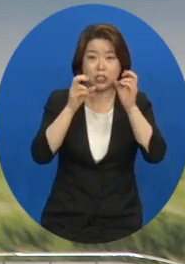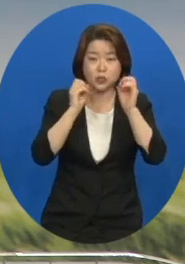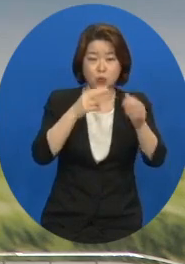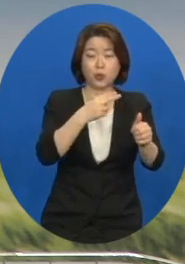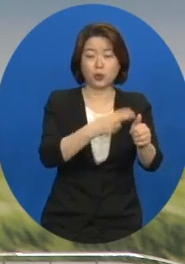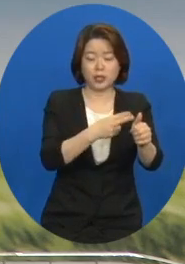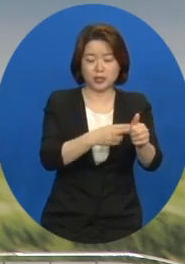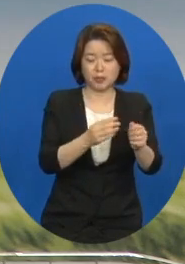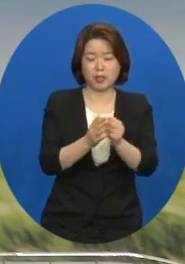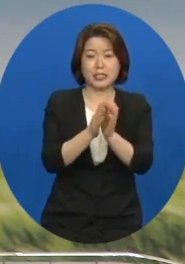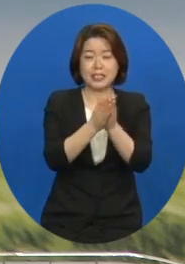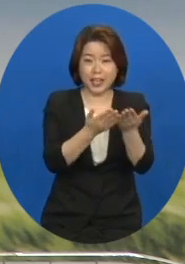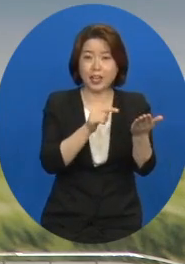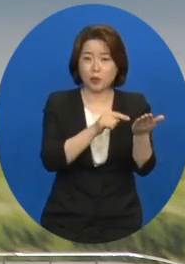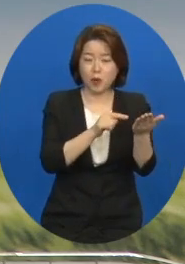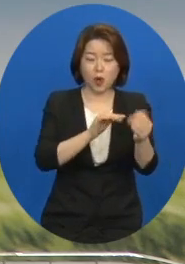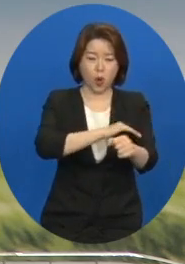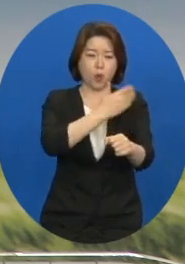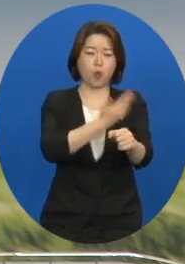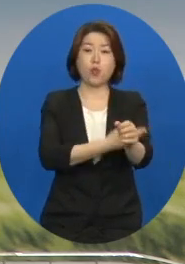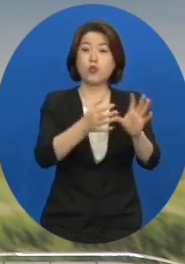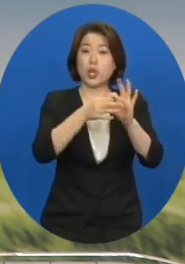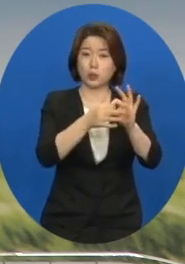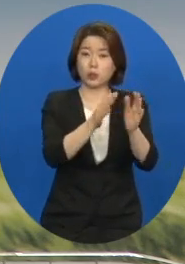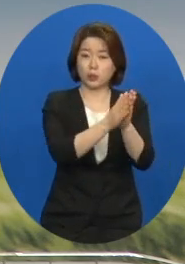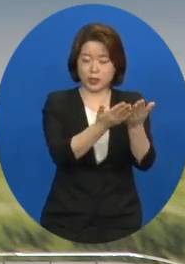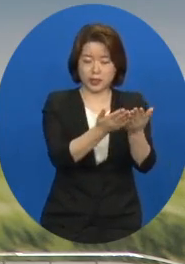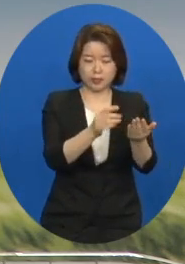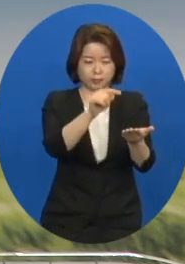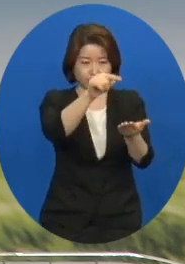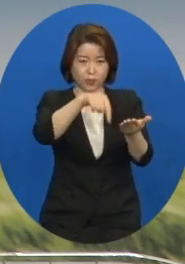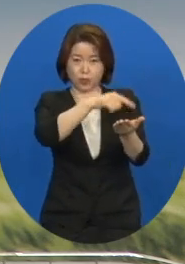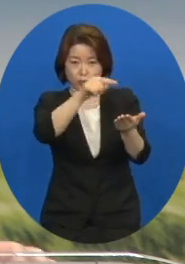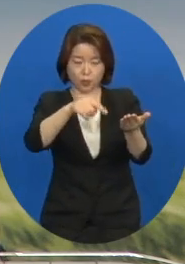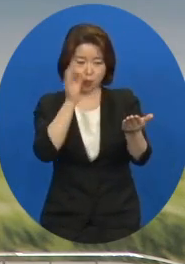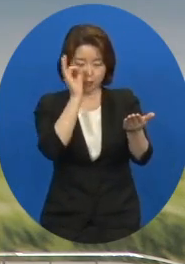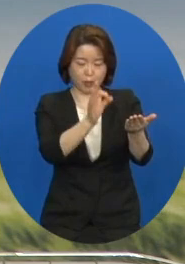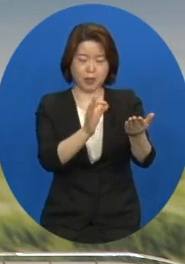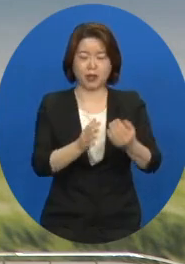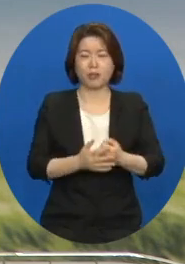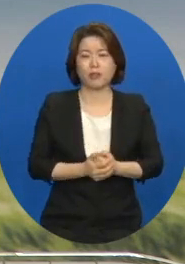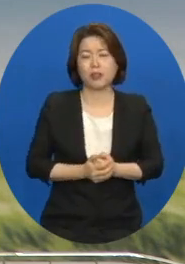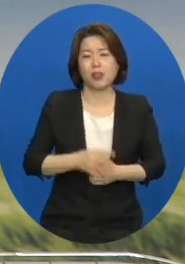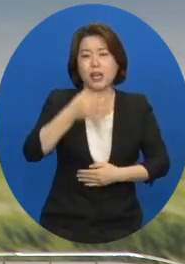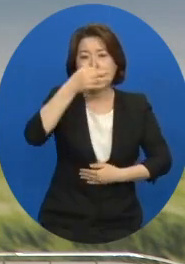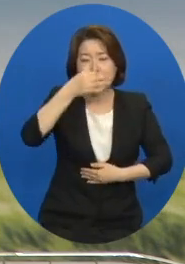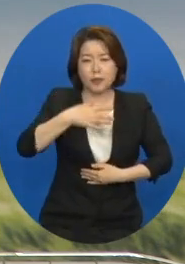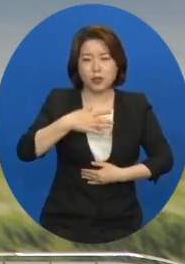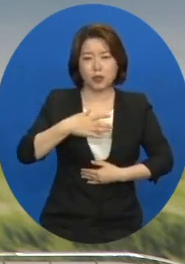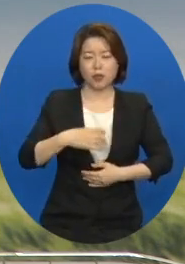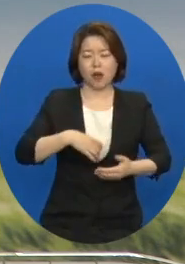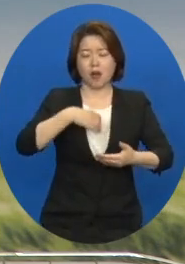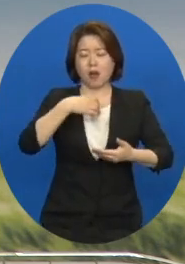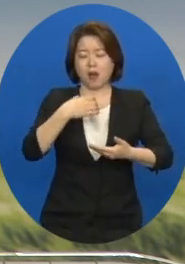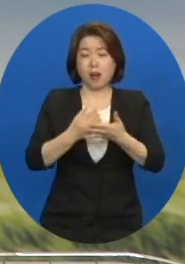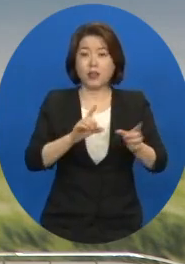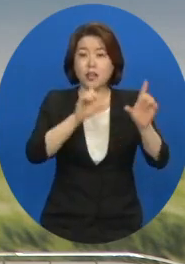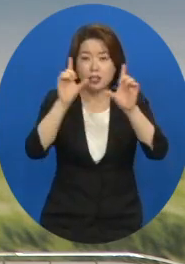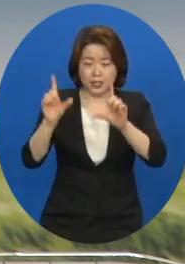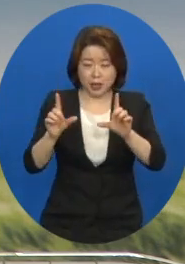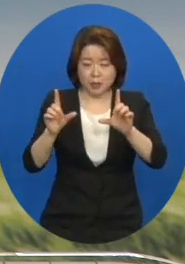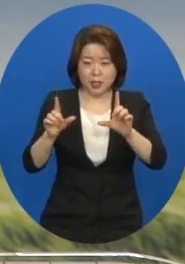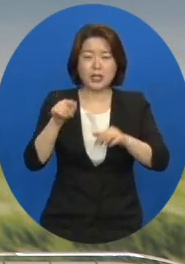권능의 통로라 그런 책에서 이런 글을 쓰셨습니다. 힘들고 벅찬 삶이